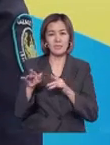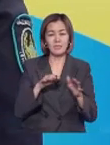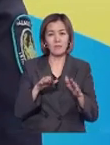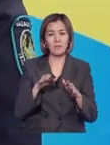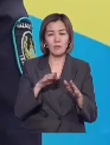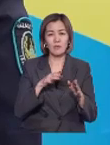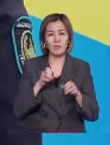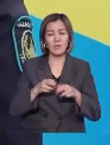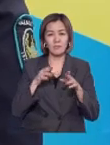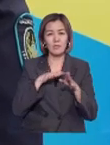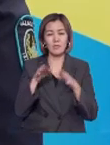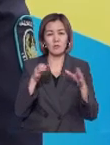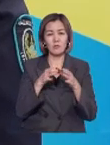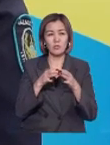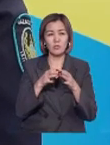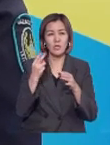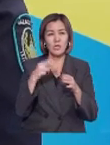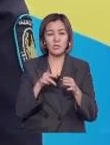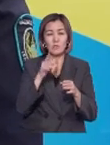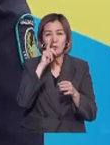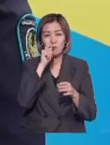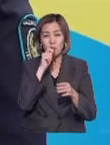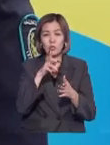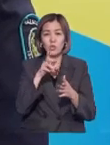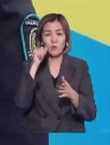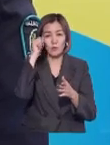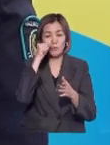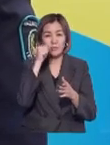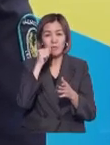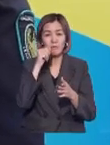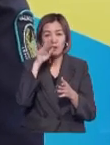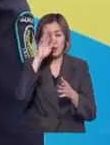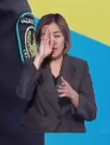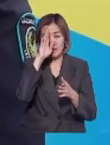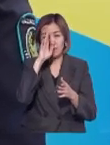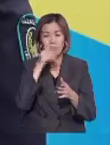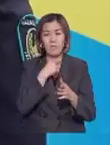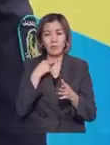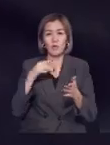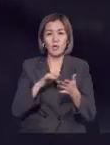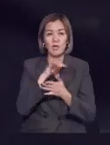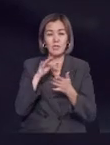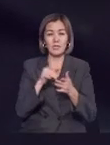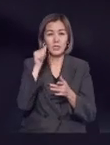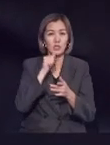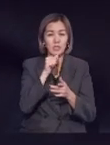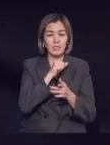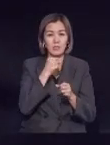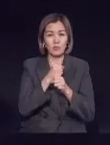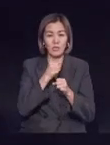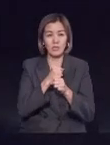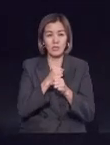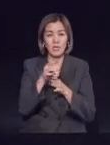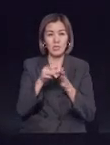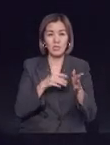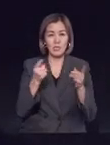атқару жүйесі комитетінен 20 жастағы Өзбекстан Республикасының азаматы Талдықорған қаласында жасырынуда деген жедел ақпарат